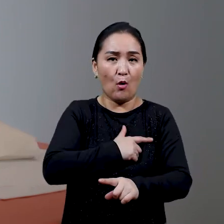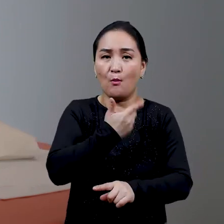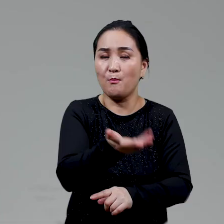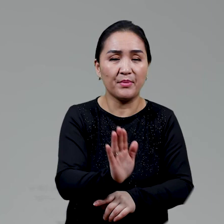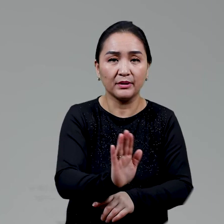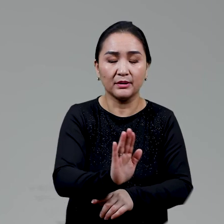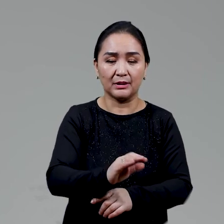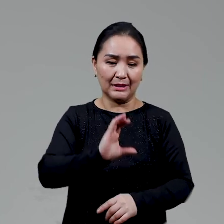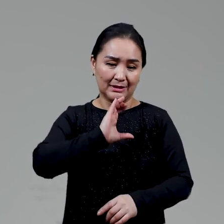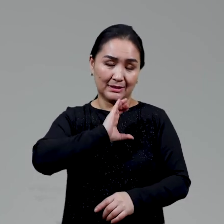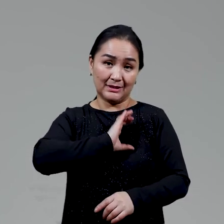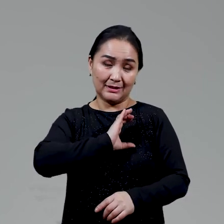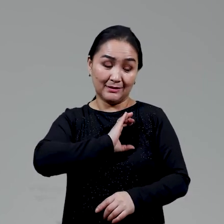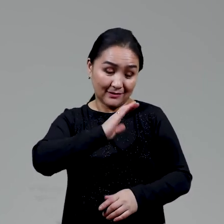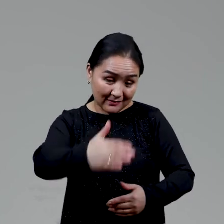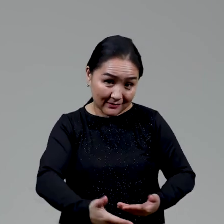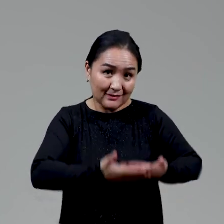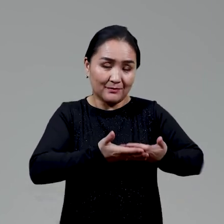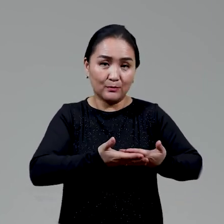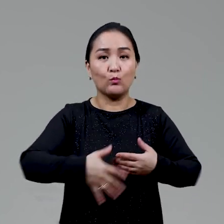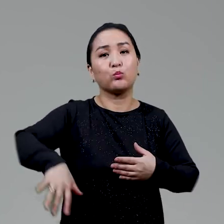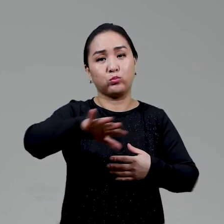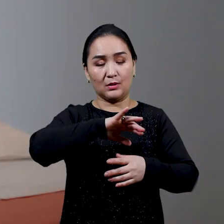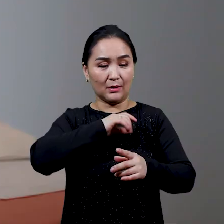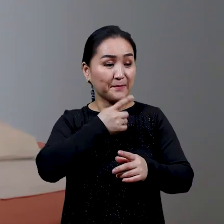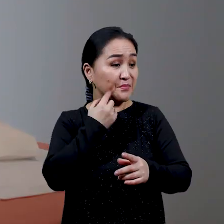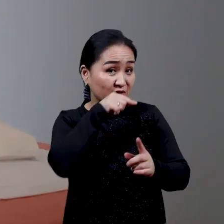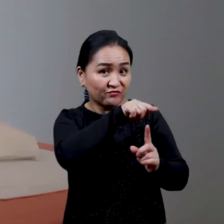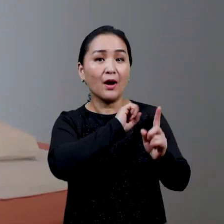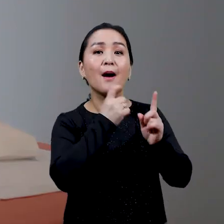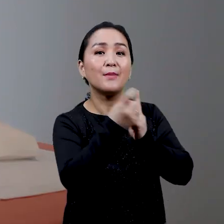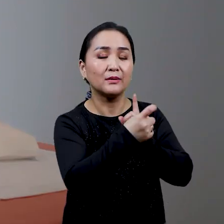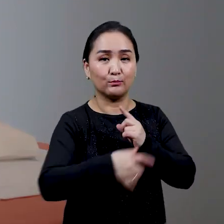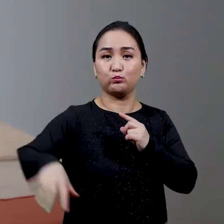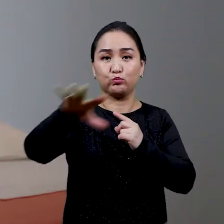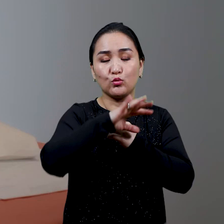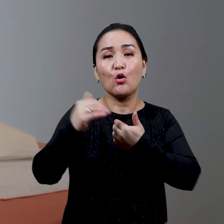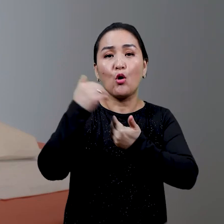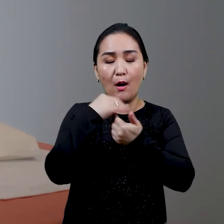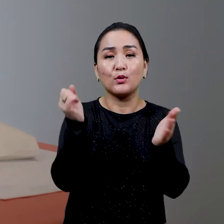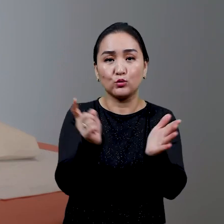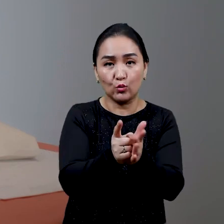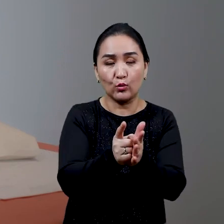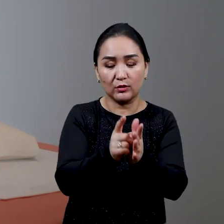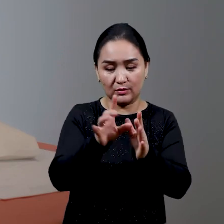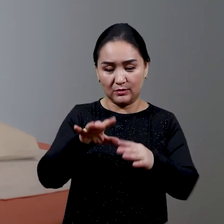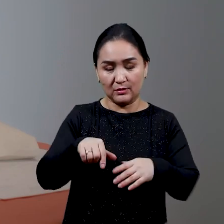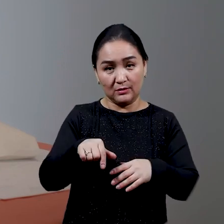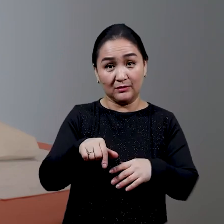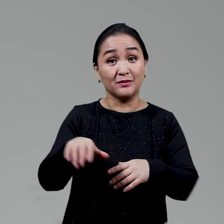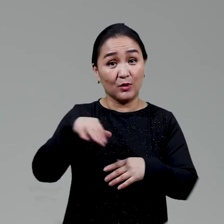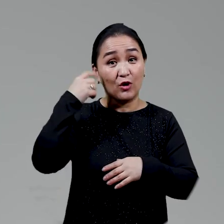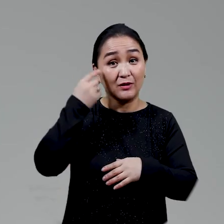дэвс сэтгэлээр нь өрөг тэр эмэгтэйг хамгаалцгаая. Энэ бол бидний оролцоо маш чухал байна гэдэг маш сайн